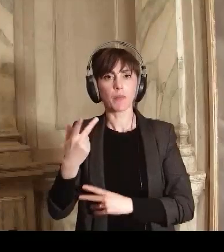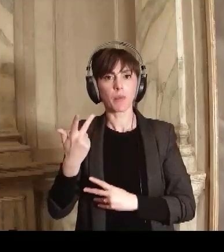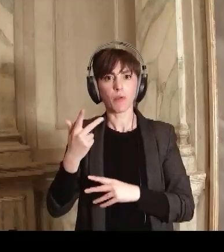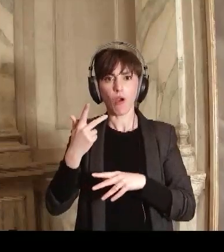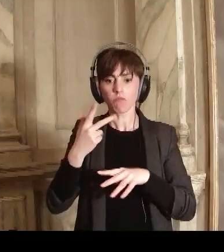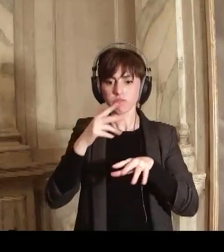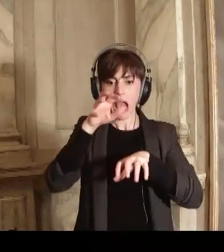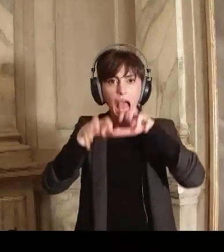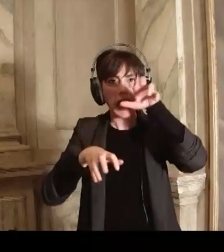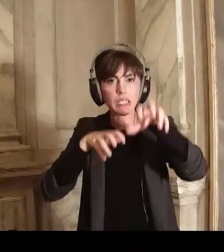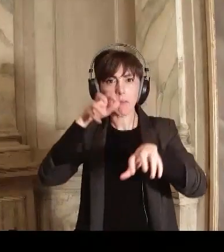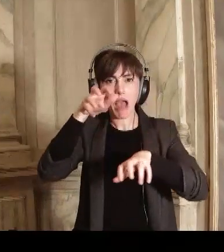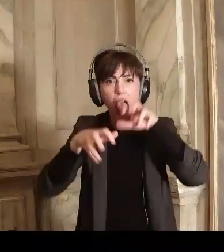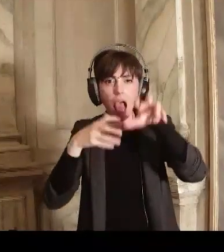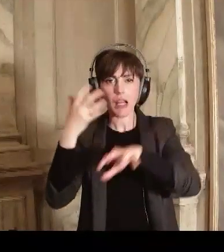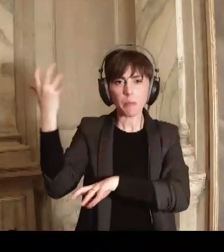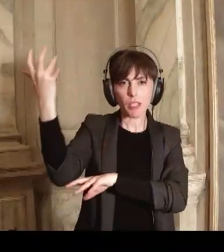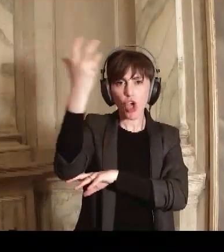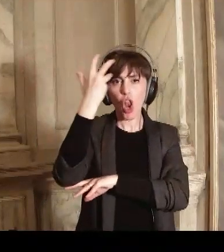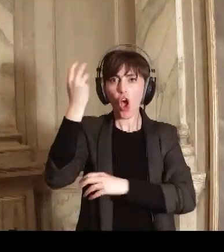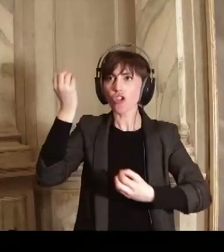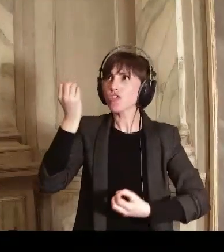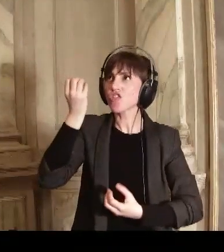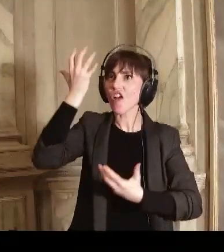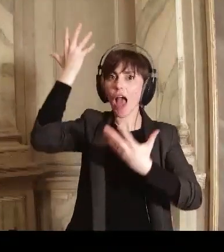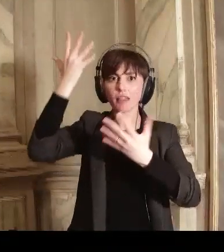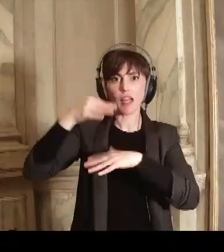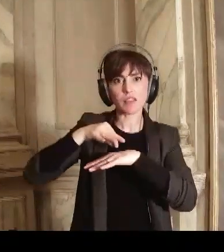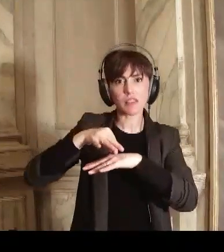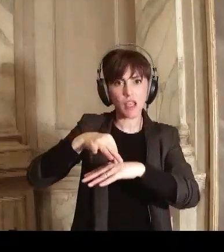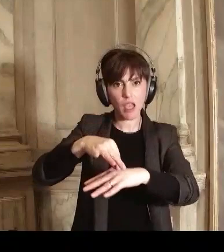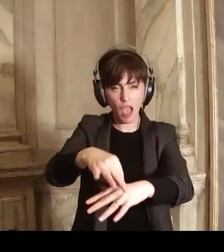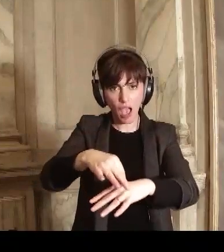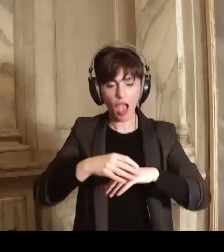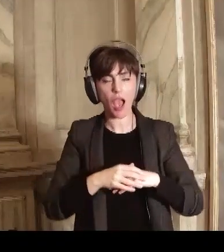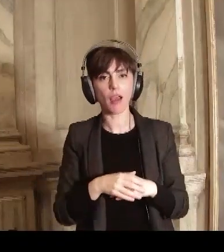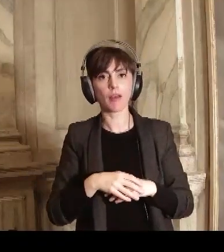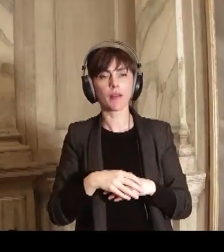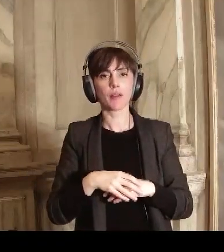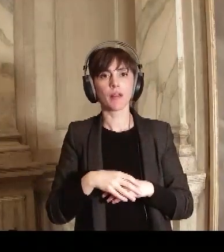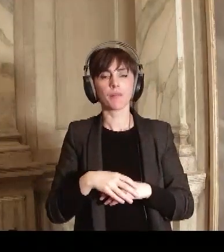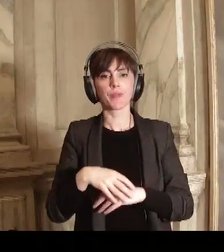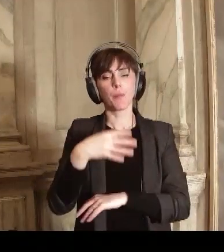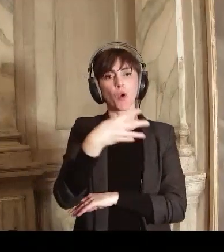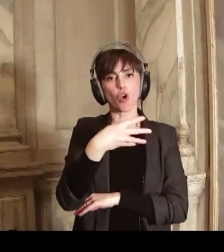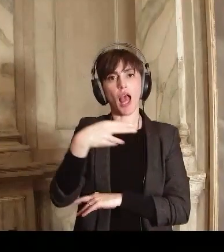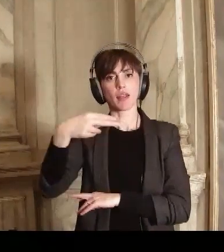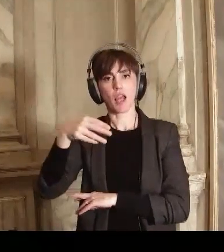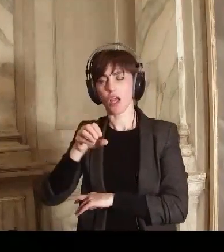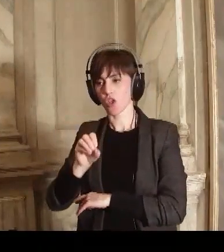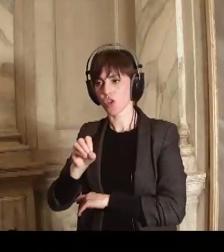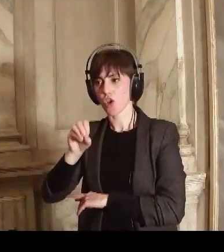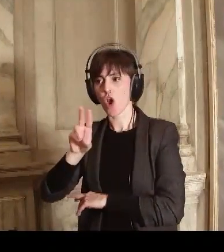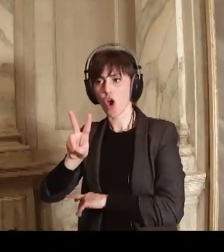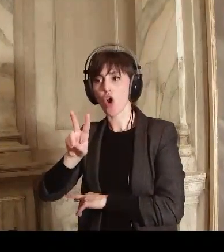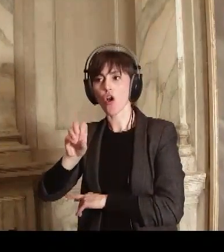Murkus. L'elfo immortale di Gaetano Palermo si perde tra gli oggetti levitanti di Morana Novosel, le mappe